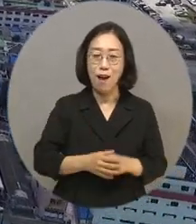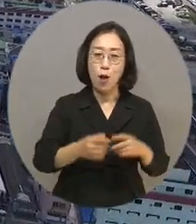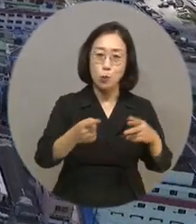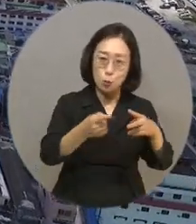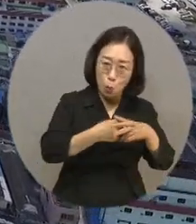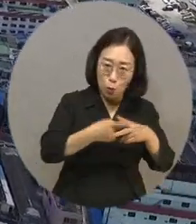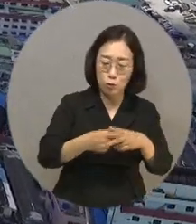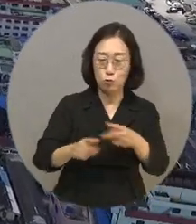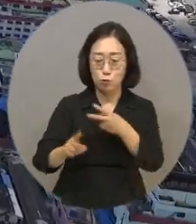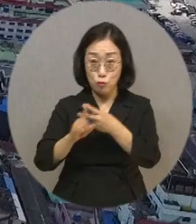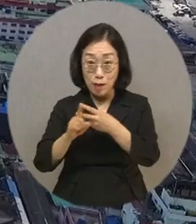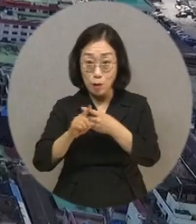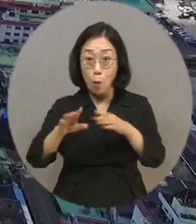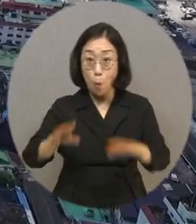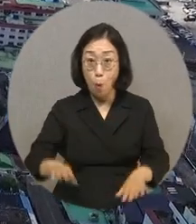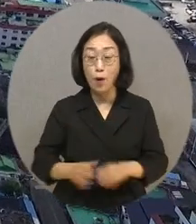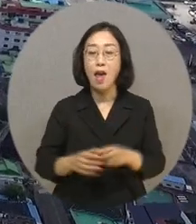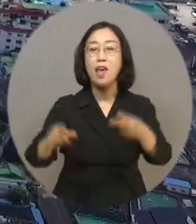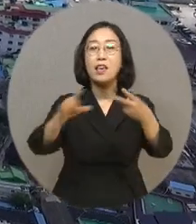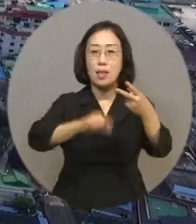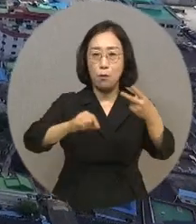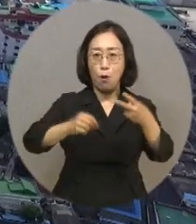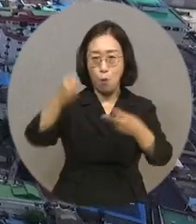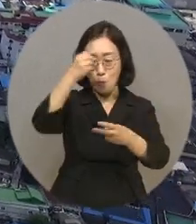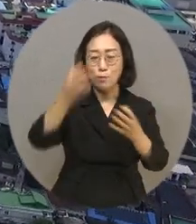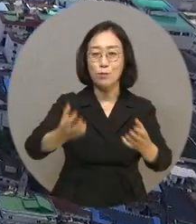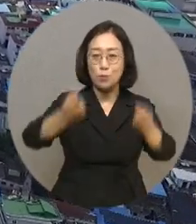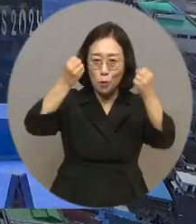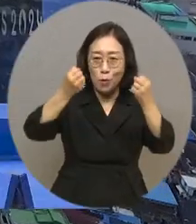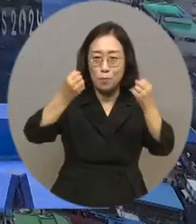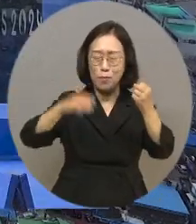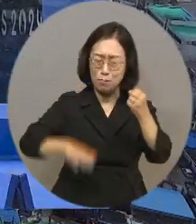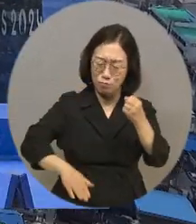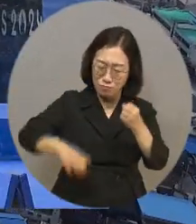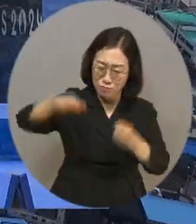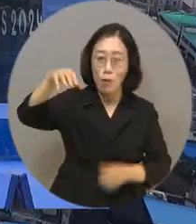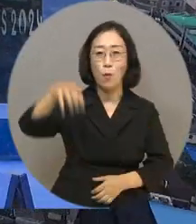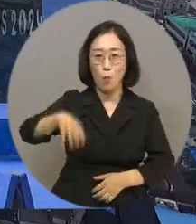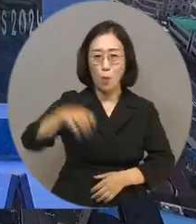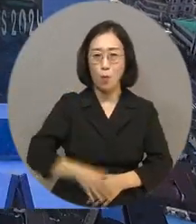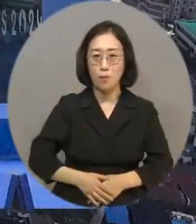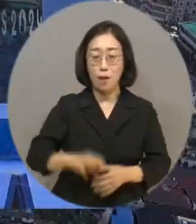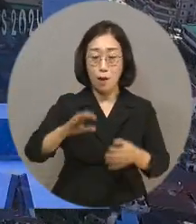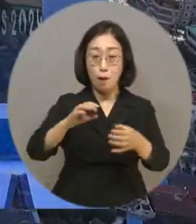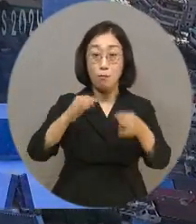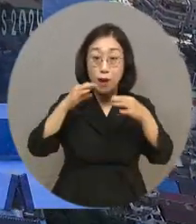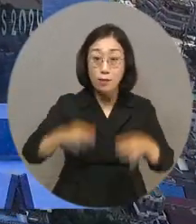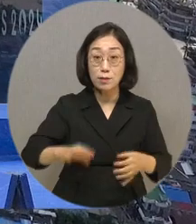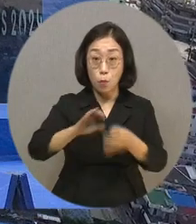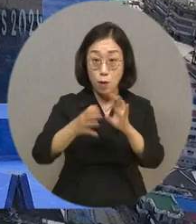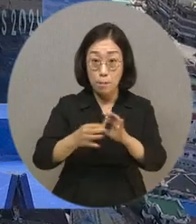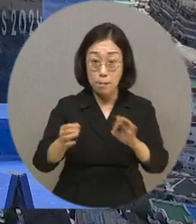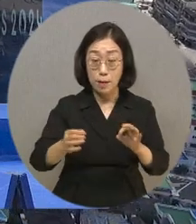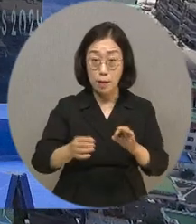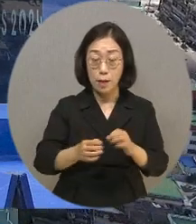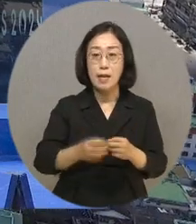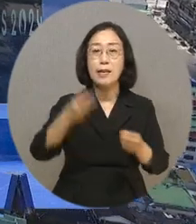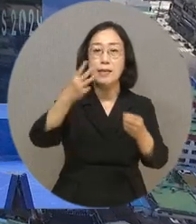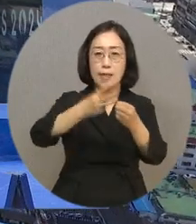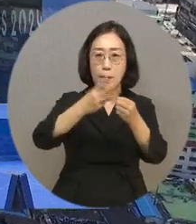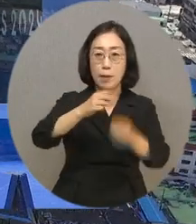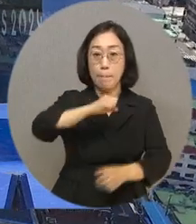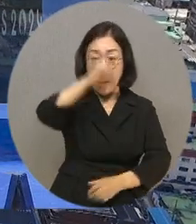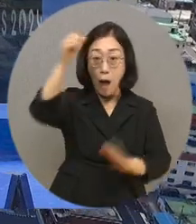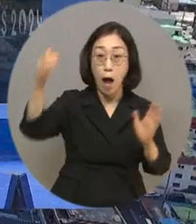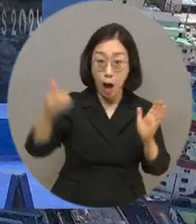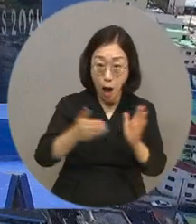거쳐 올해 2월 순천 여고를 졸업했습니다. 파리올림픽 국가대표 선발전에서 3위라는 성적을